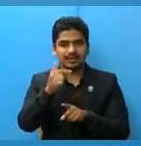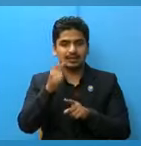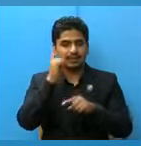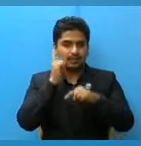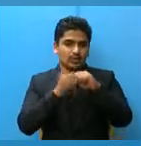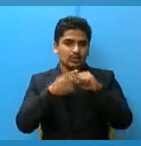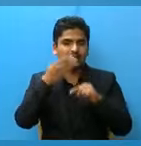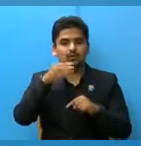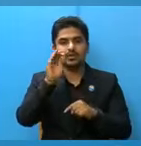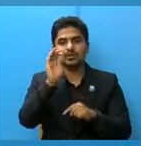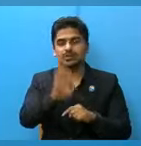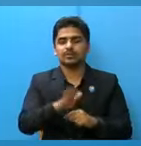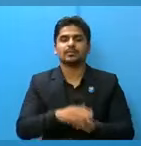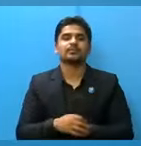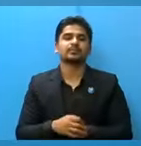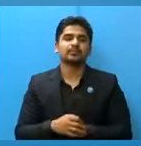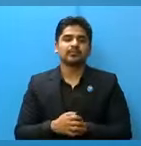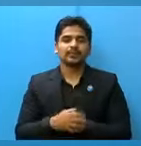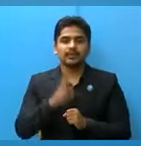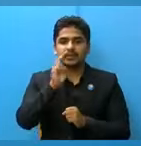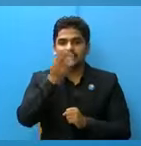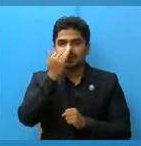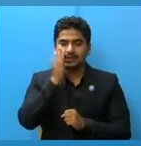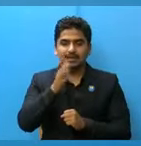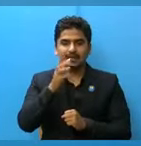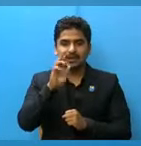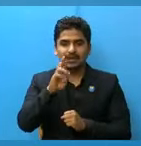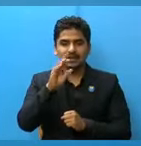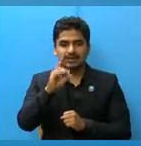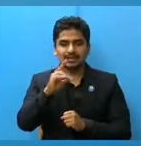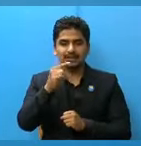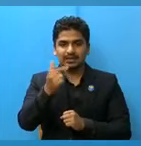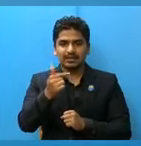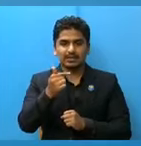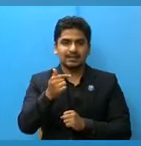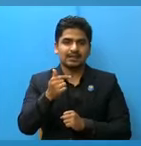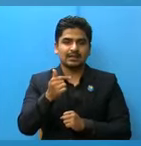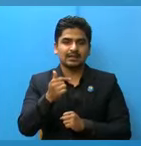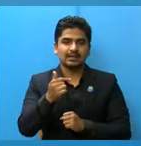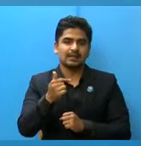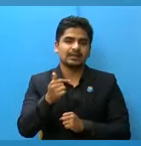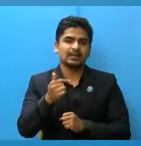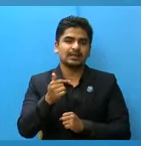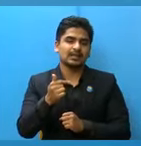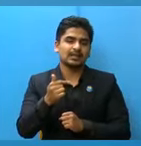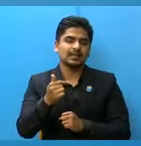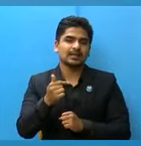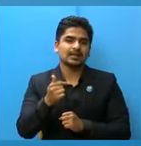पोजेटिव उन शक्ता चाहिए बंदेकिन ड्यापिट ड्यागोनस्टिक टेस्ट वह चाहिए